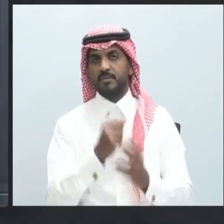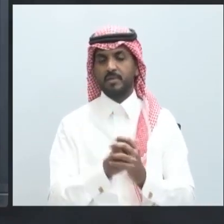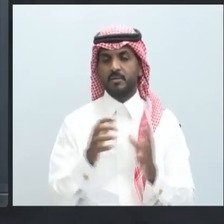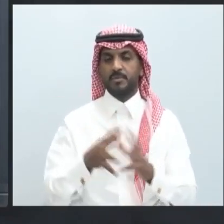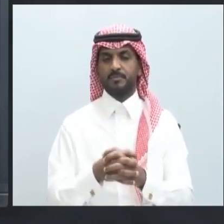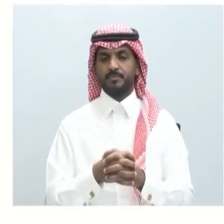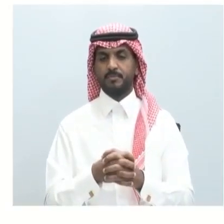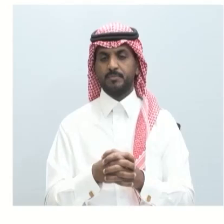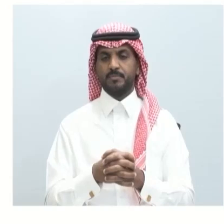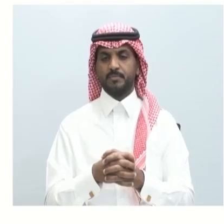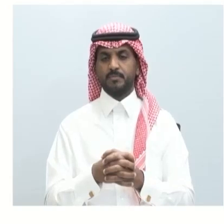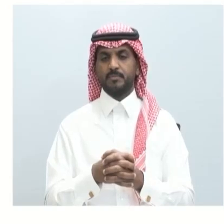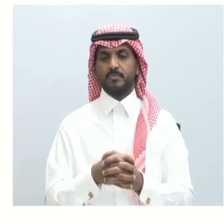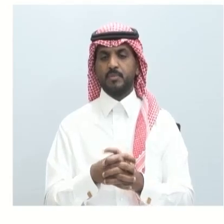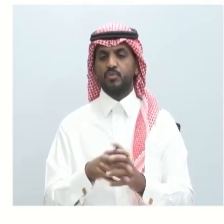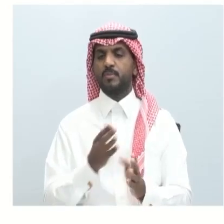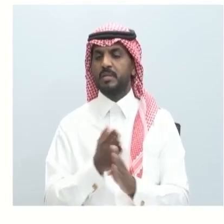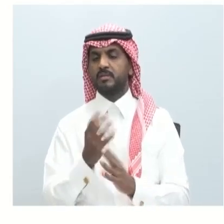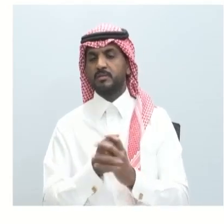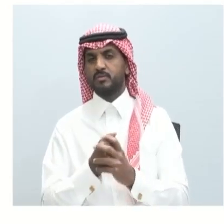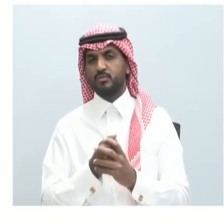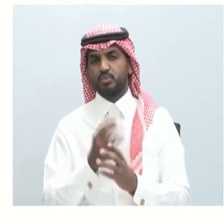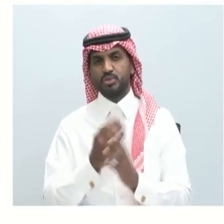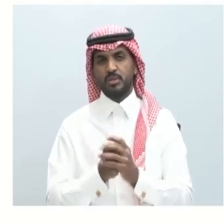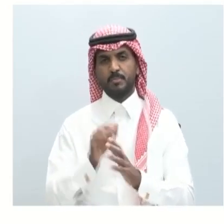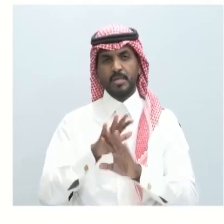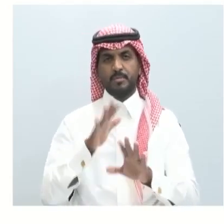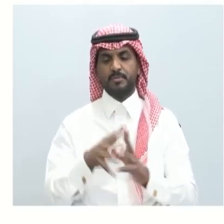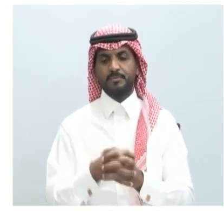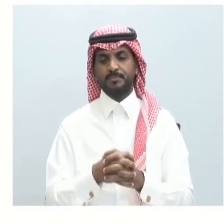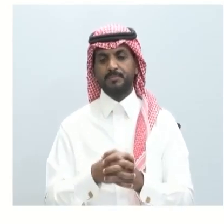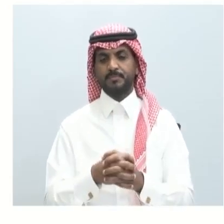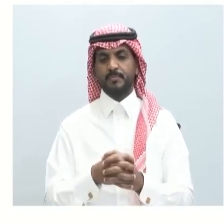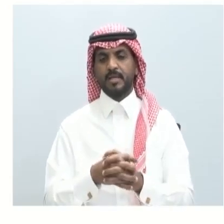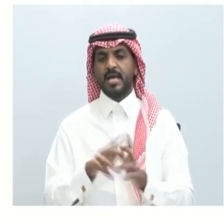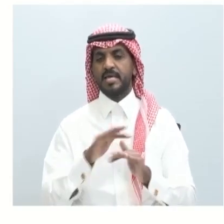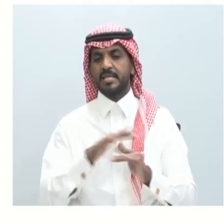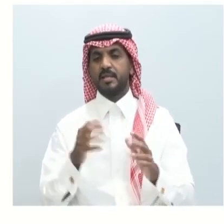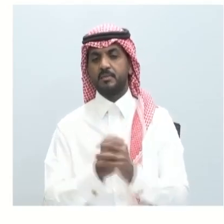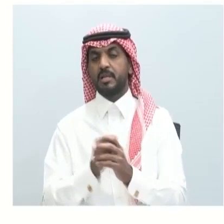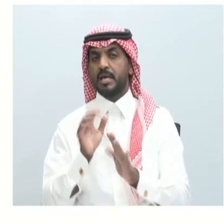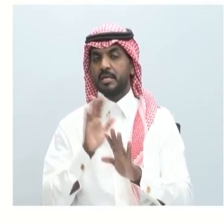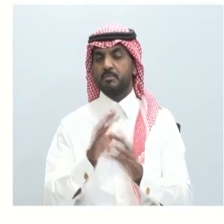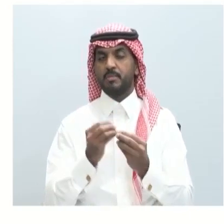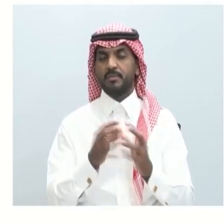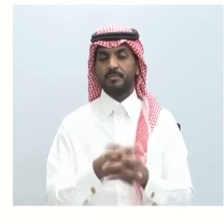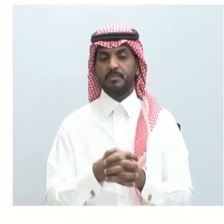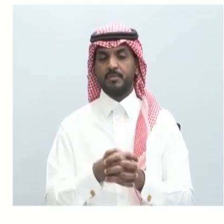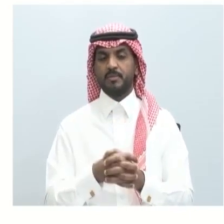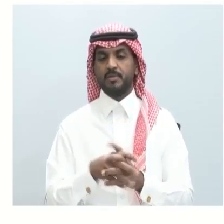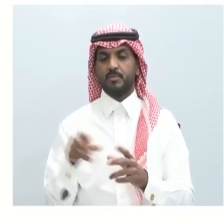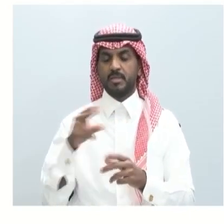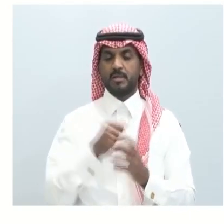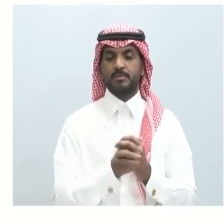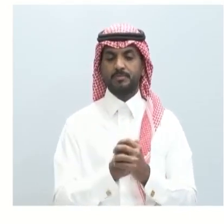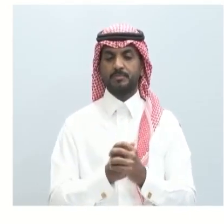اكبر فتحدث عمليه العبور في الجينات البعيد بعضها عن بعض اكثر من الجينات القريب بعضها عن بعض يعني كمثال هنا